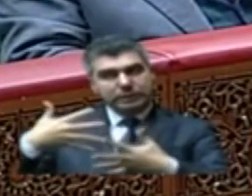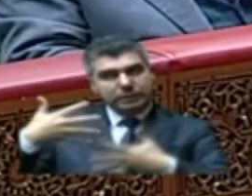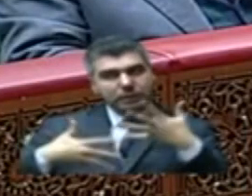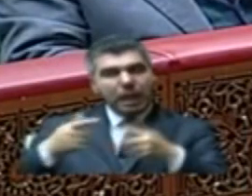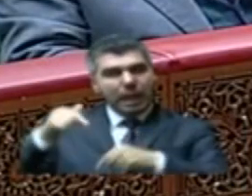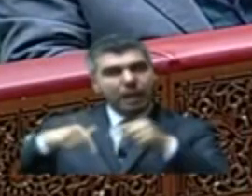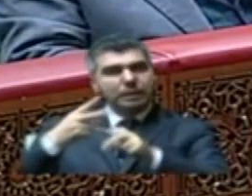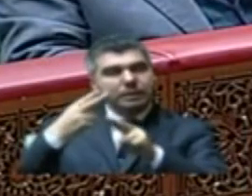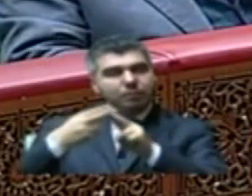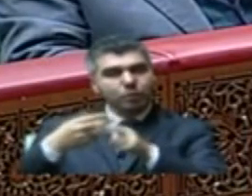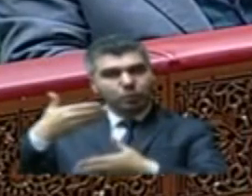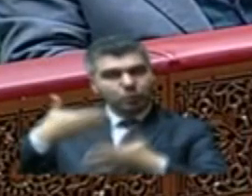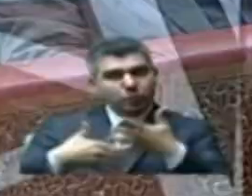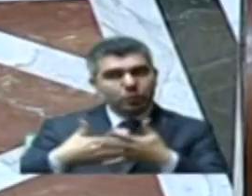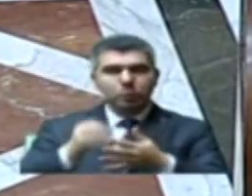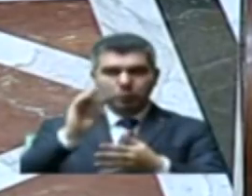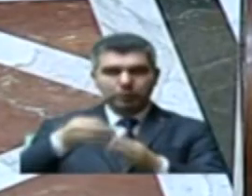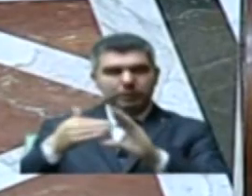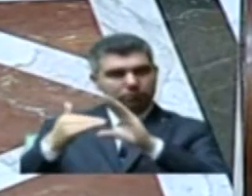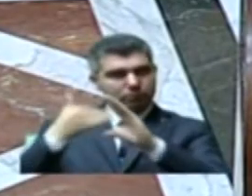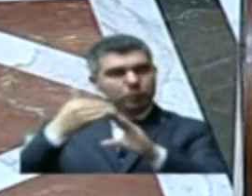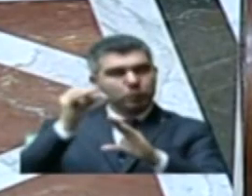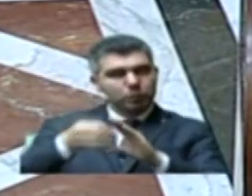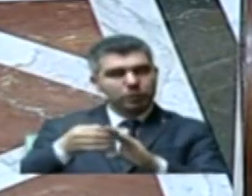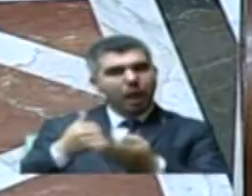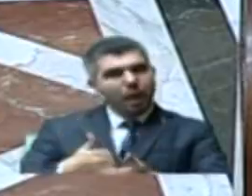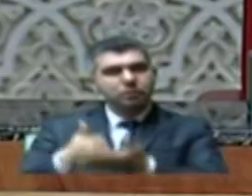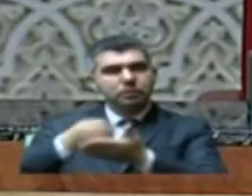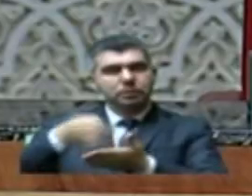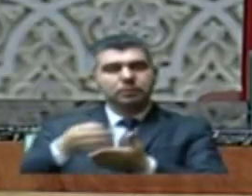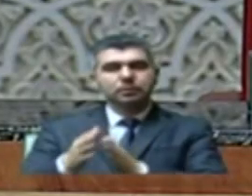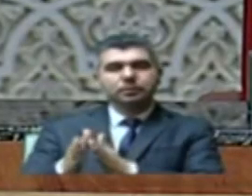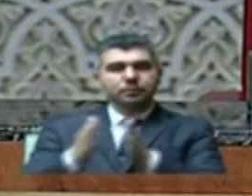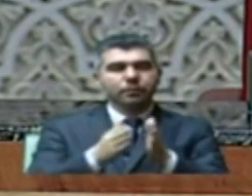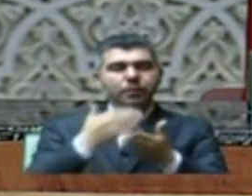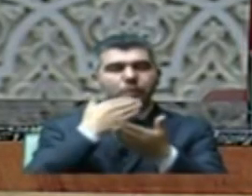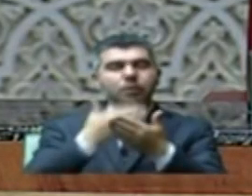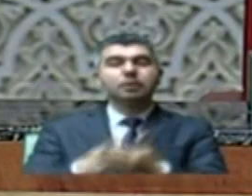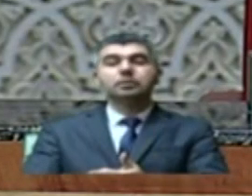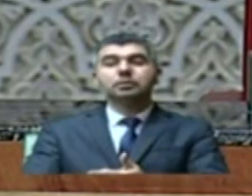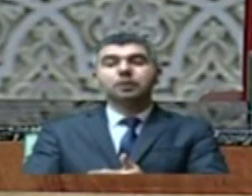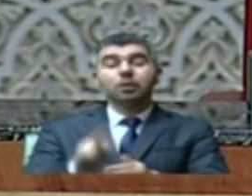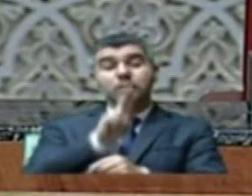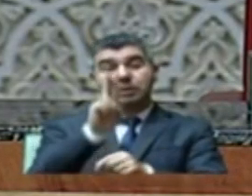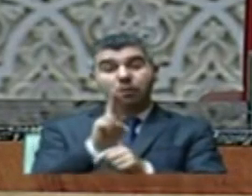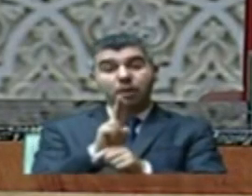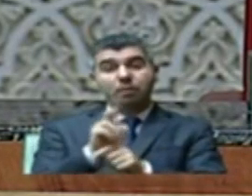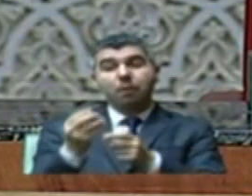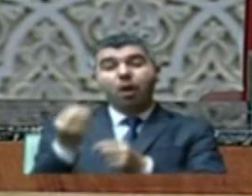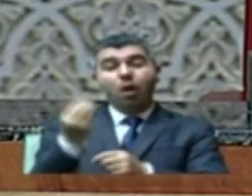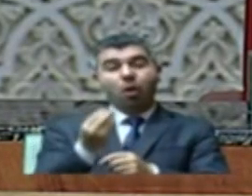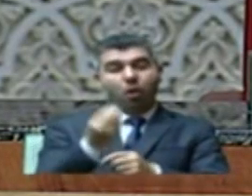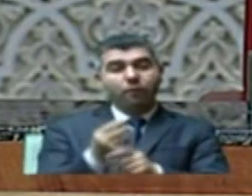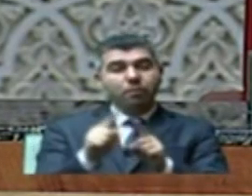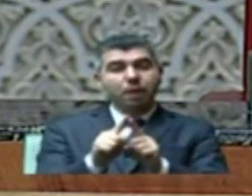تعتبر أن ما تمش فيها تنفيذ القانون نحن رانا إشارتك. شكرا. شكرا سيد الوزير. السؤال الثالث موضوعه الأطفال المحرومين من